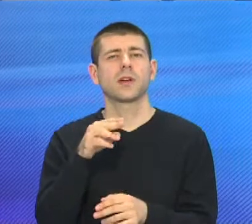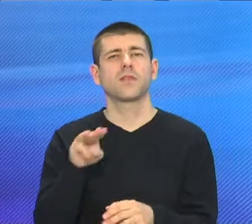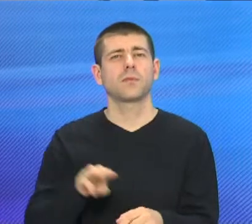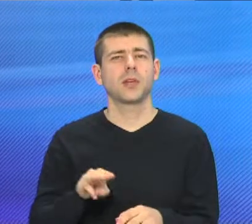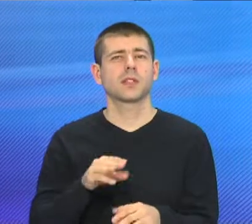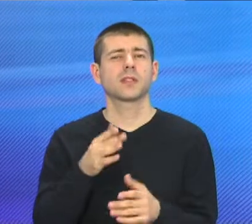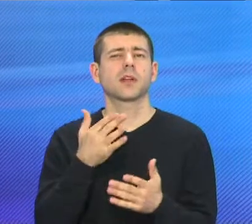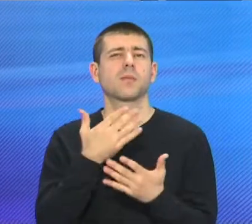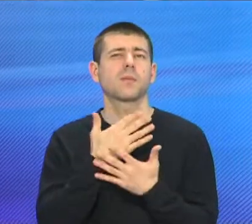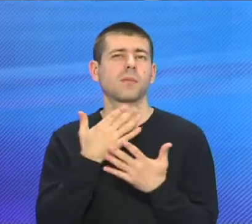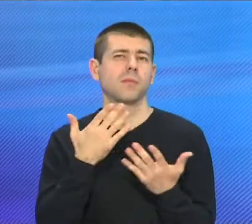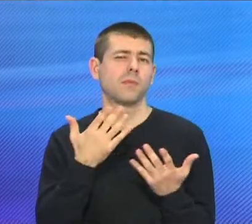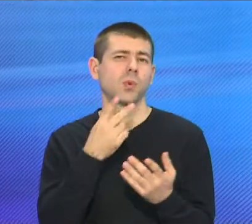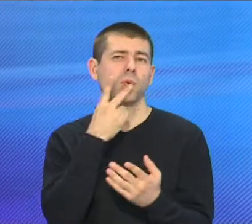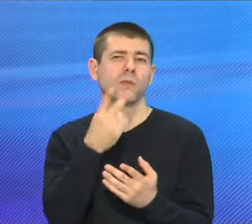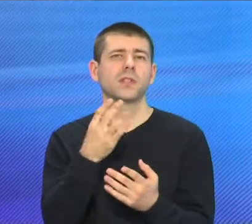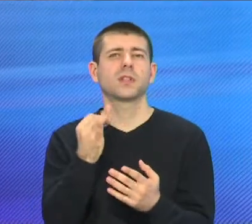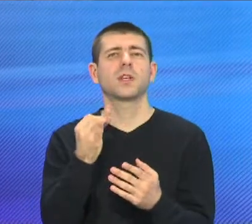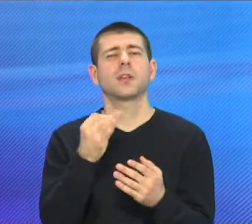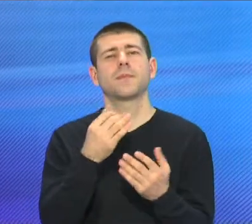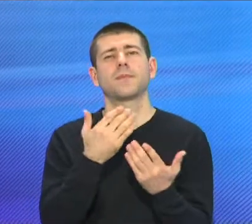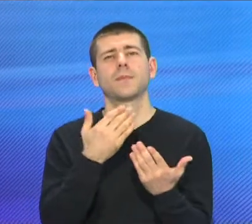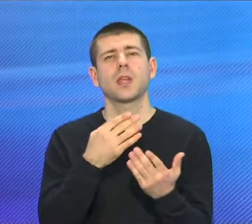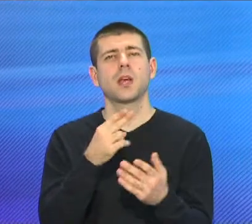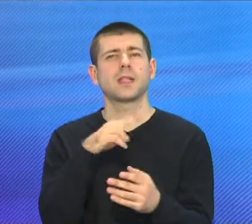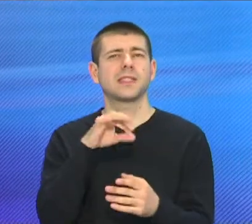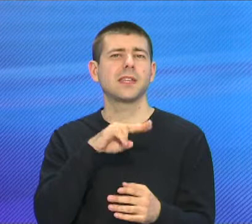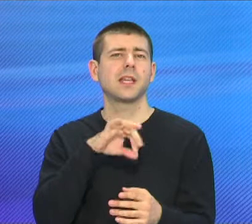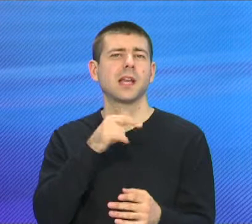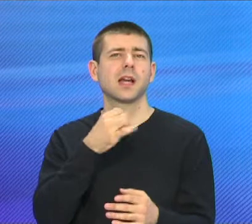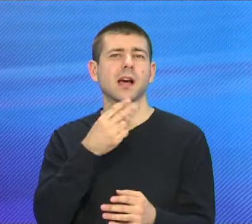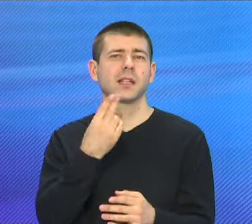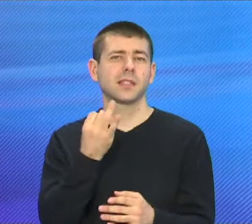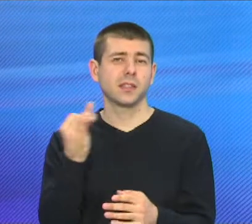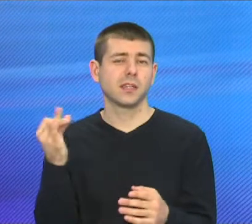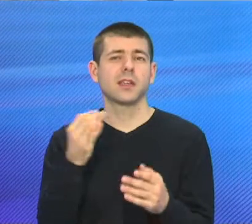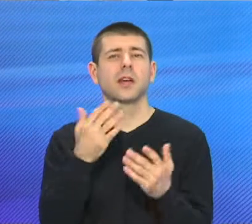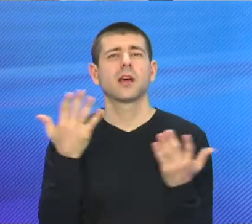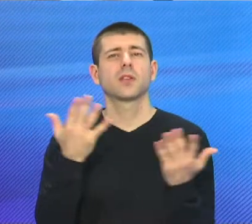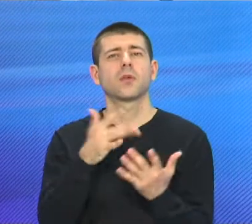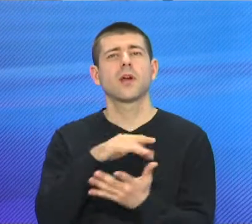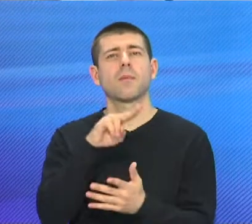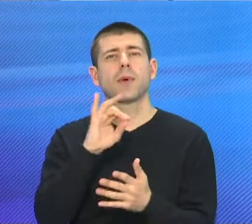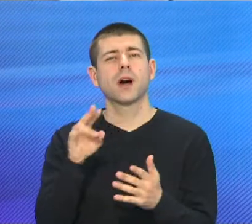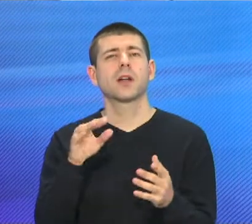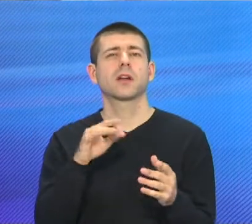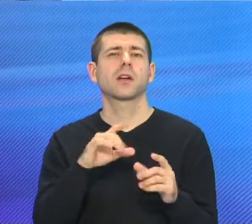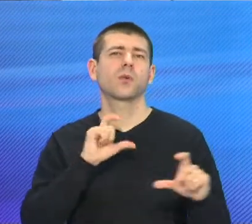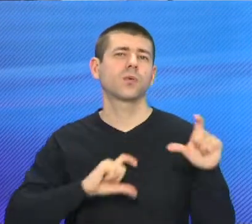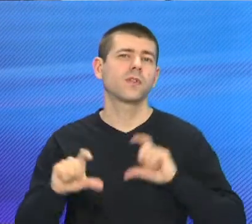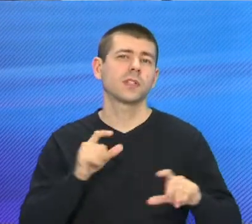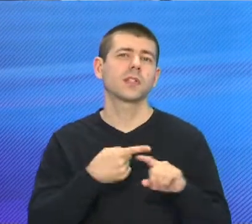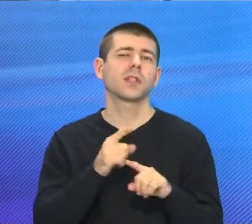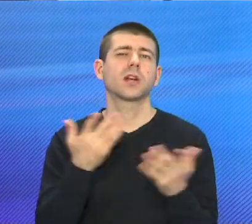основные локации для наведывания убачили и оценили удельники делегации. Чыгуначный вокзал, городский парк, Купаловский университет – это только